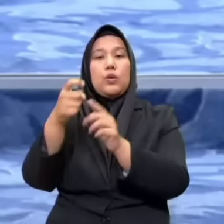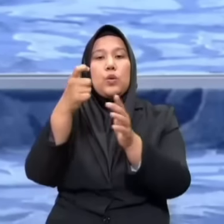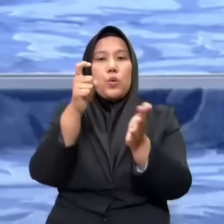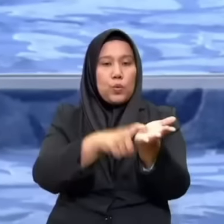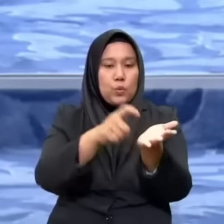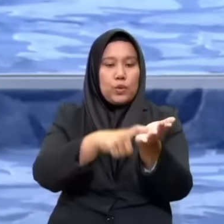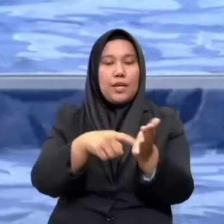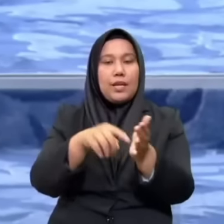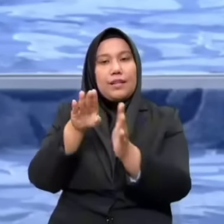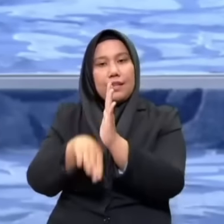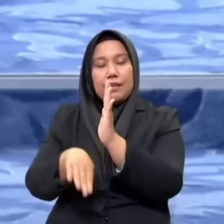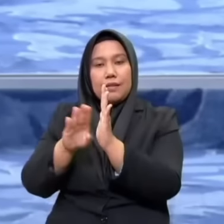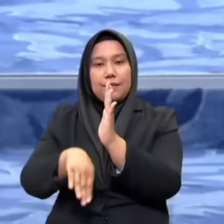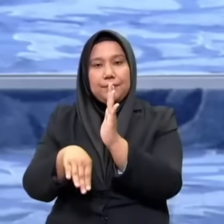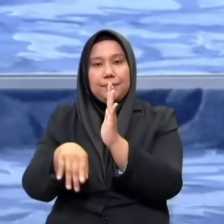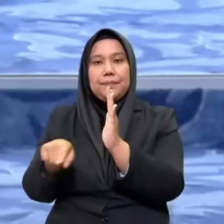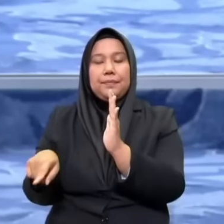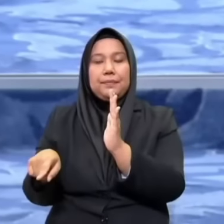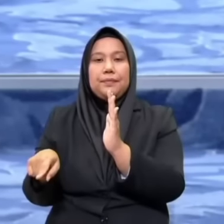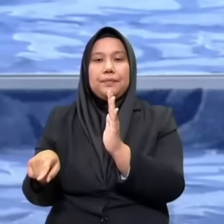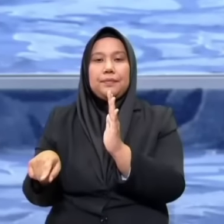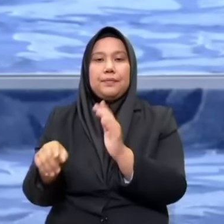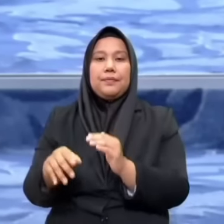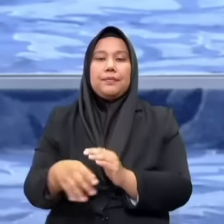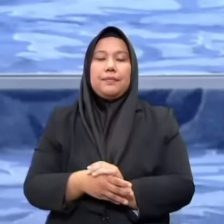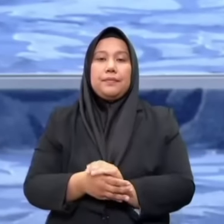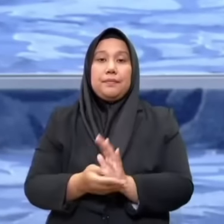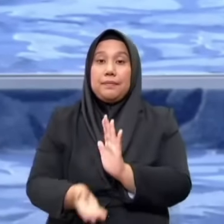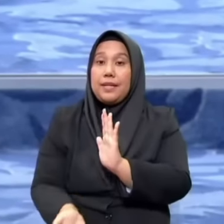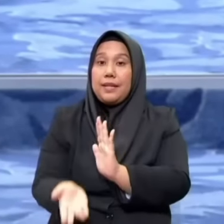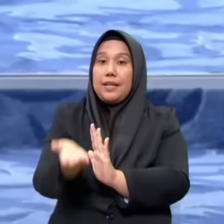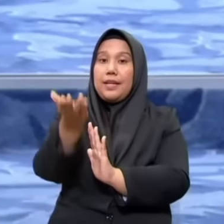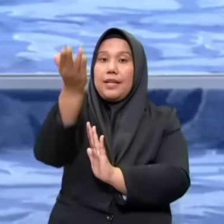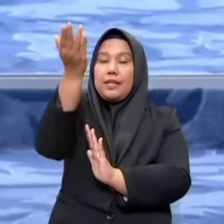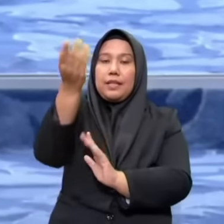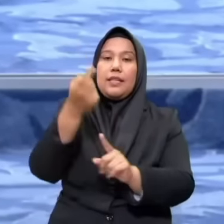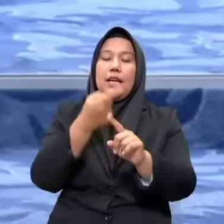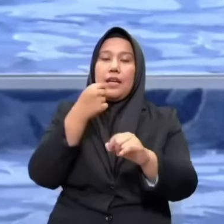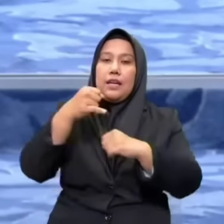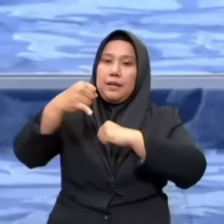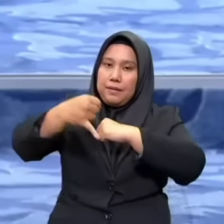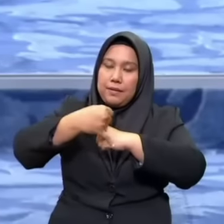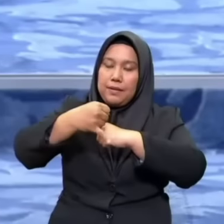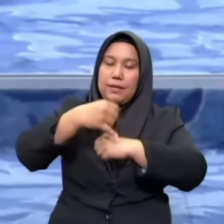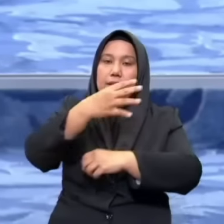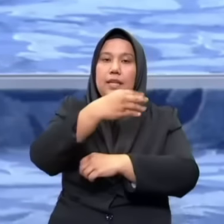ada peningkatan. Peningkatan itu sebenarnya daripada penjimatan